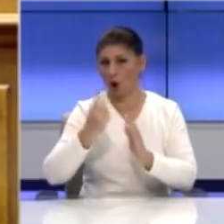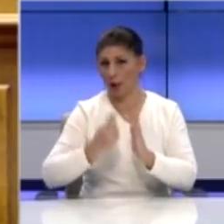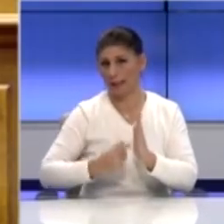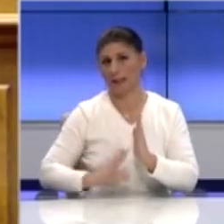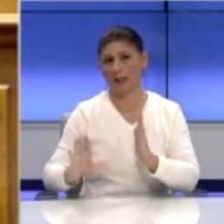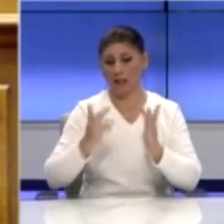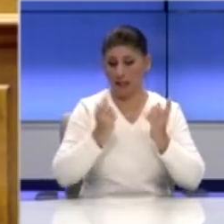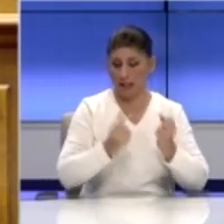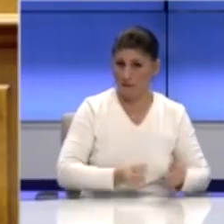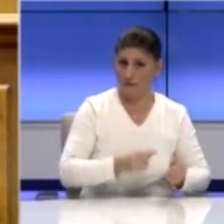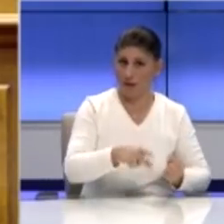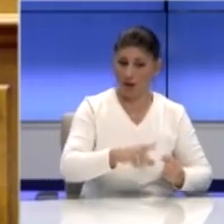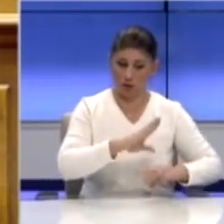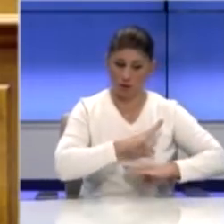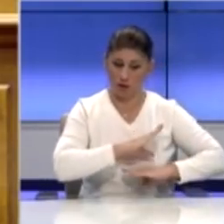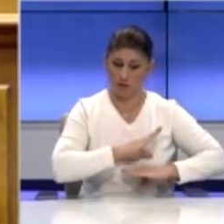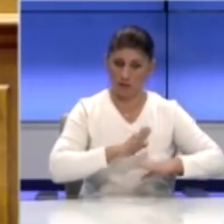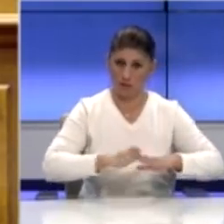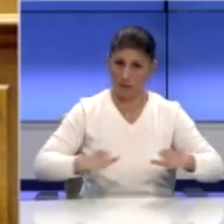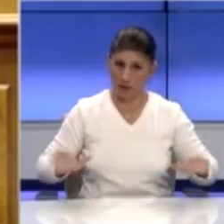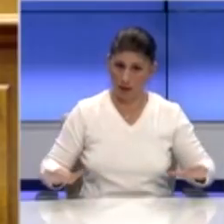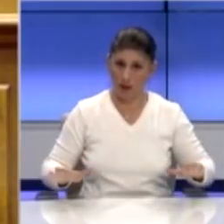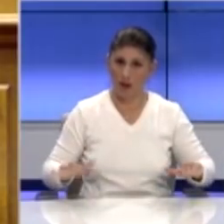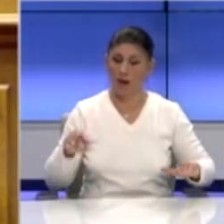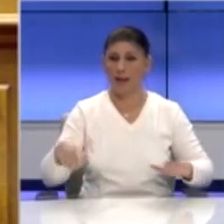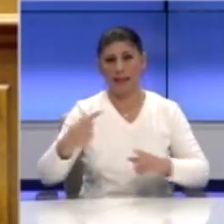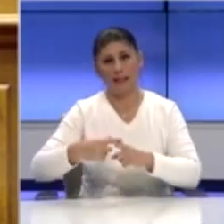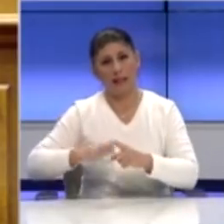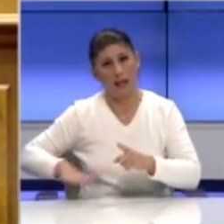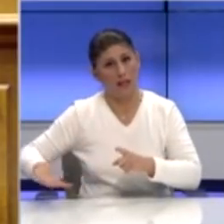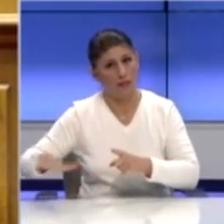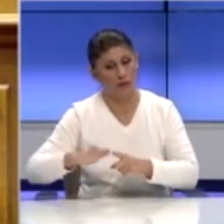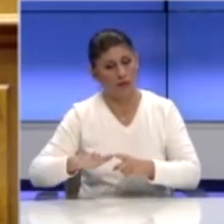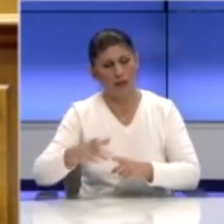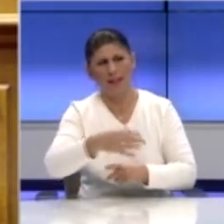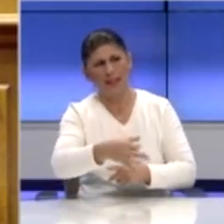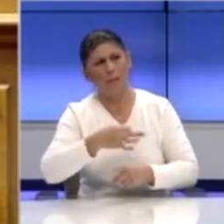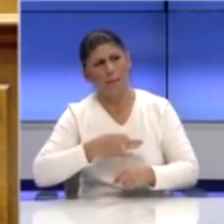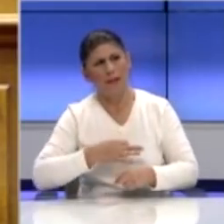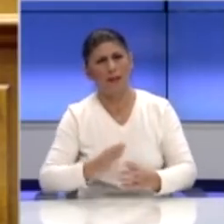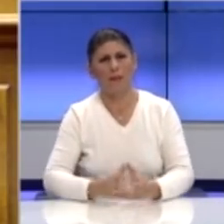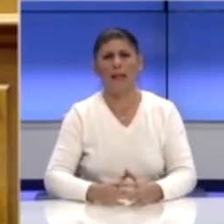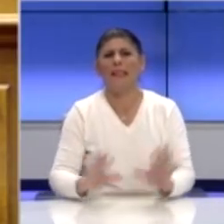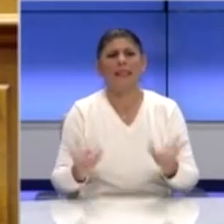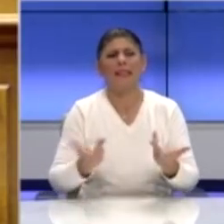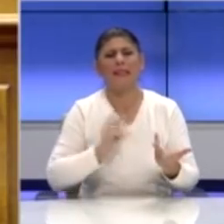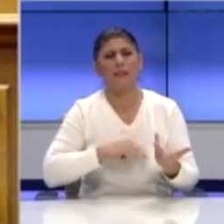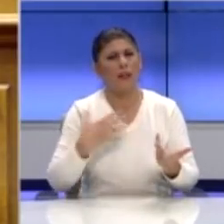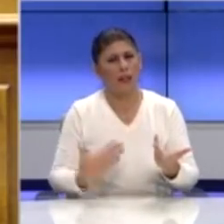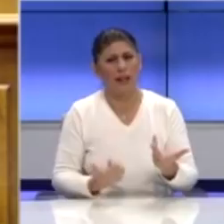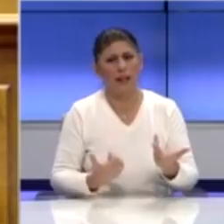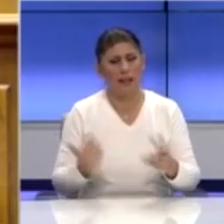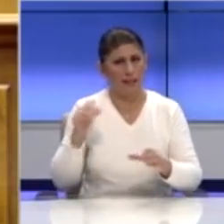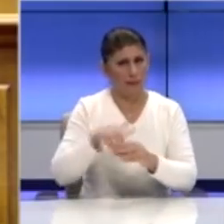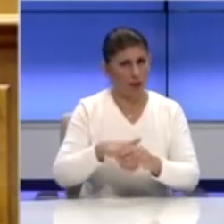σε βάρος και των στρατευμένων παιδιών του λαού και της χώρας μας. Για πείτε μας, ποια συμφέροντα υπηρετεί